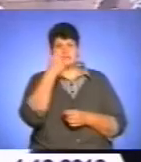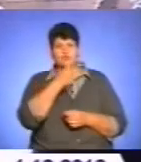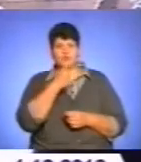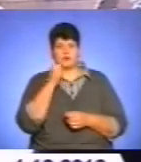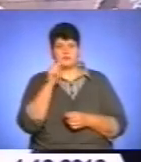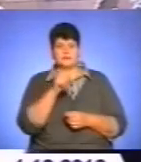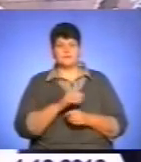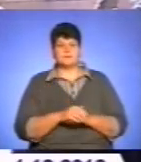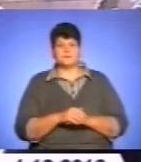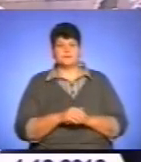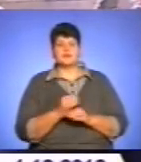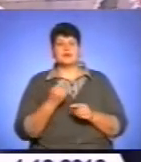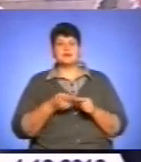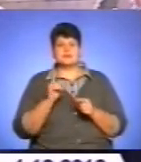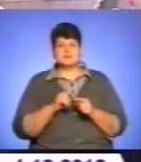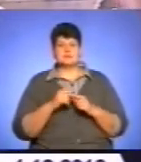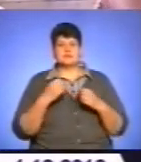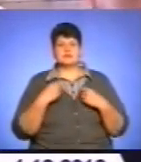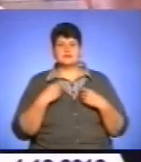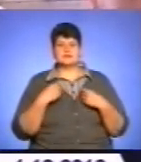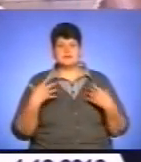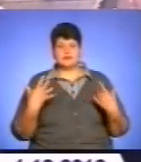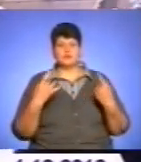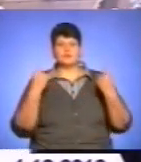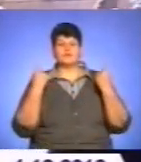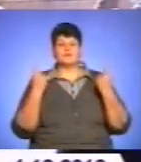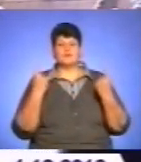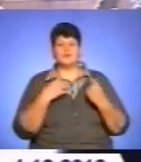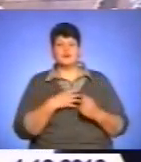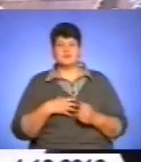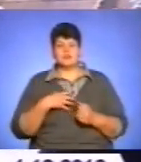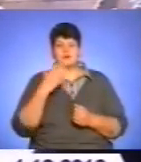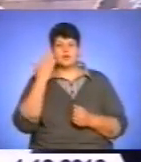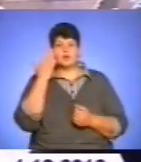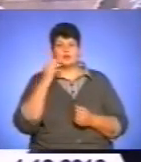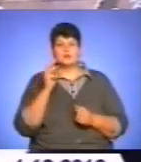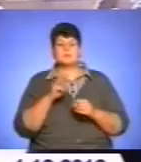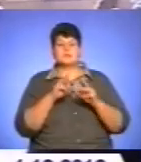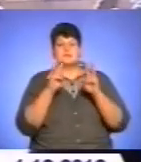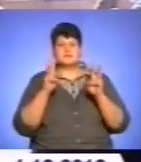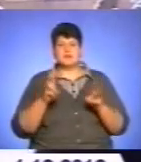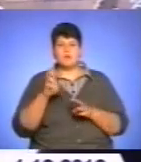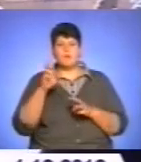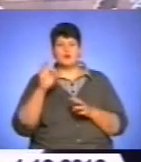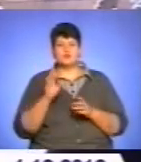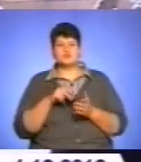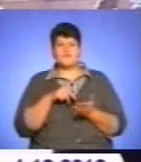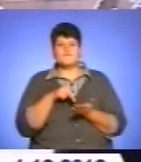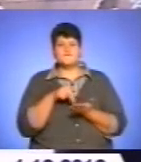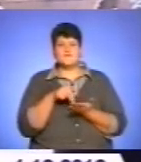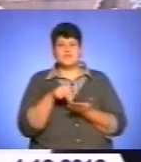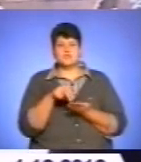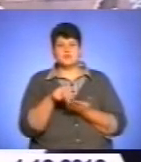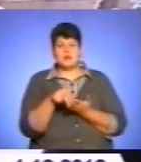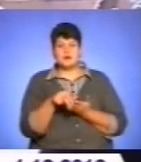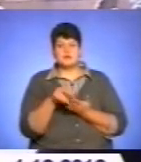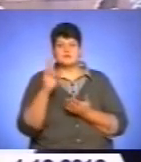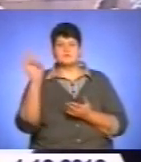тим свято є важливим, що коли Пресвята Богородиця увійшла у святиню,